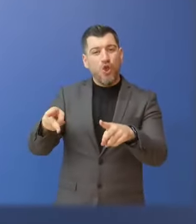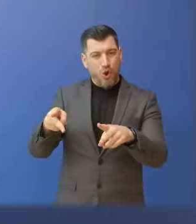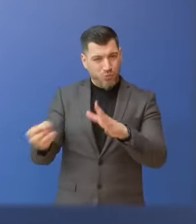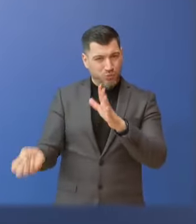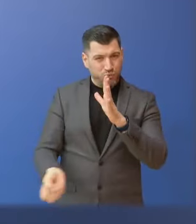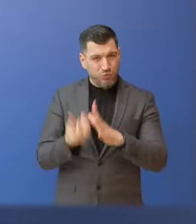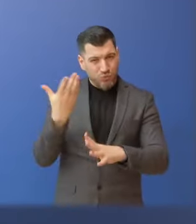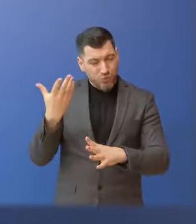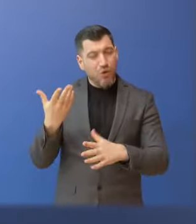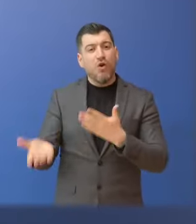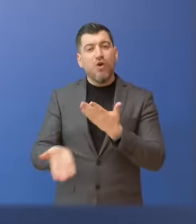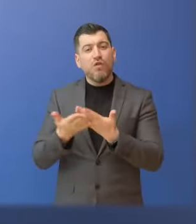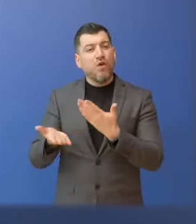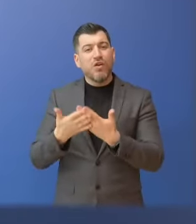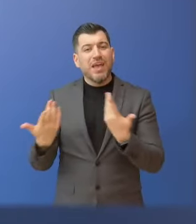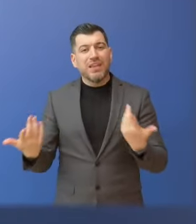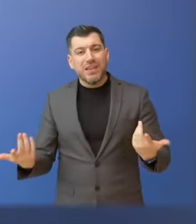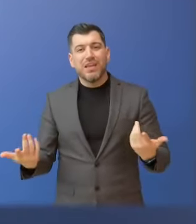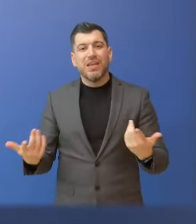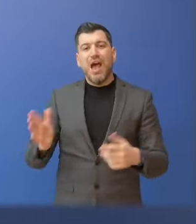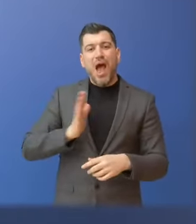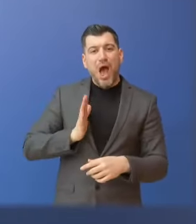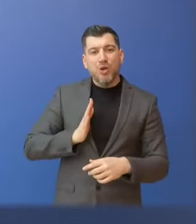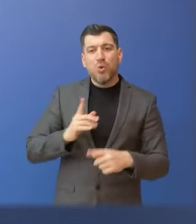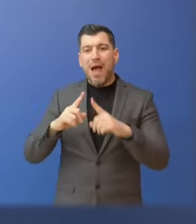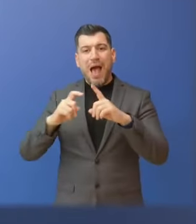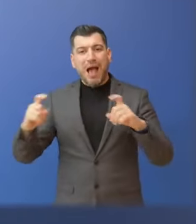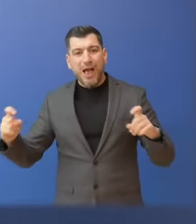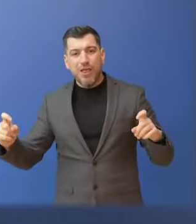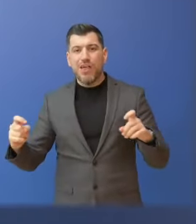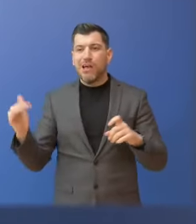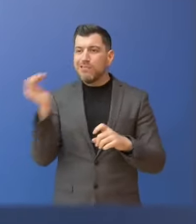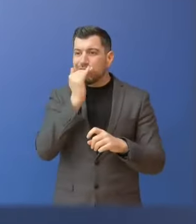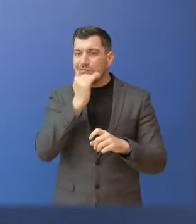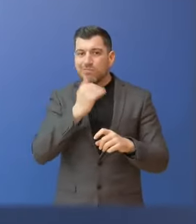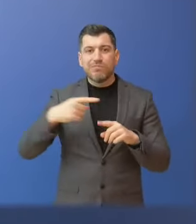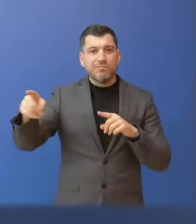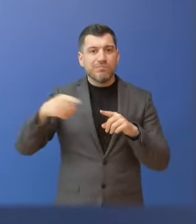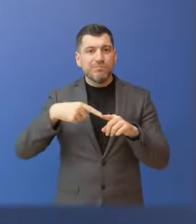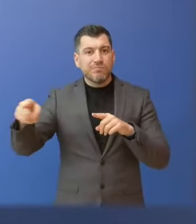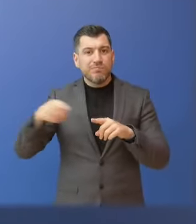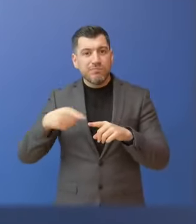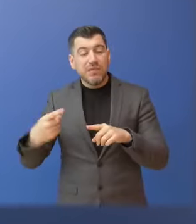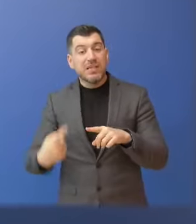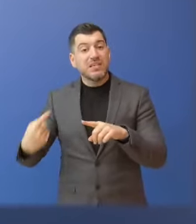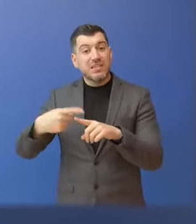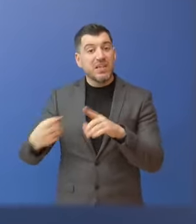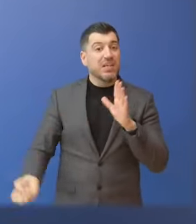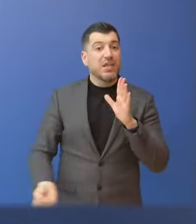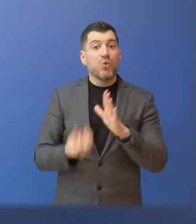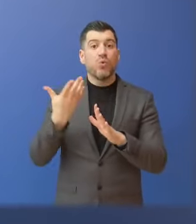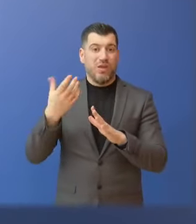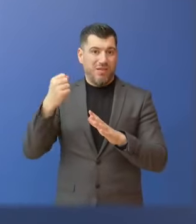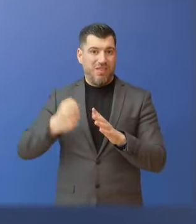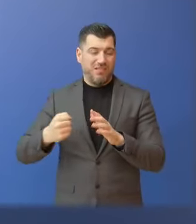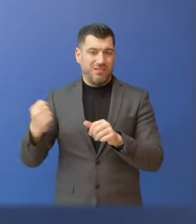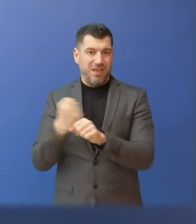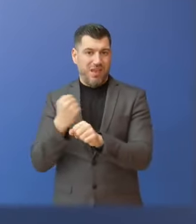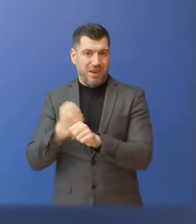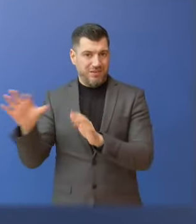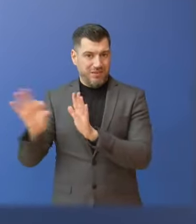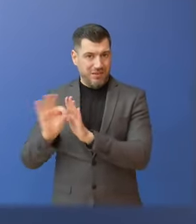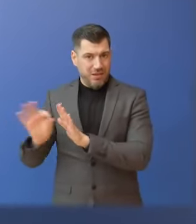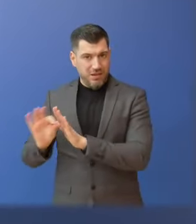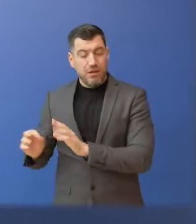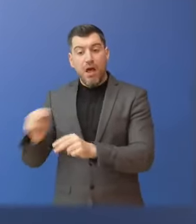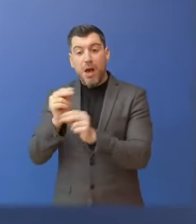προσώπων και αγαθών δημιουργώντας τις προϋποθέσεις για προσέλκυση επενδύσεων και νέες θέσεις εργασίας και δίνοντας αναπτυξιακή ώθηση στην